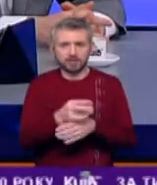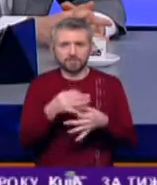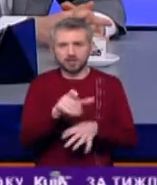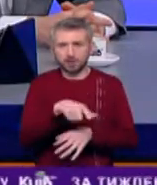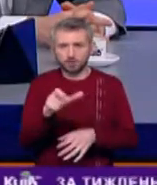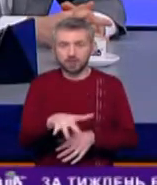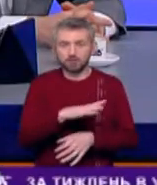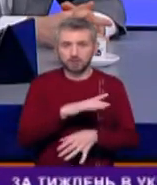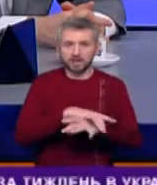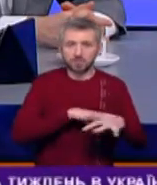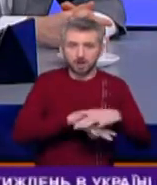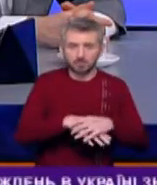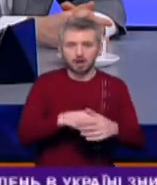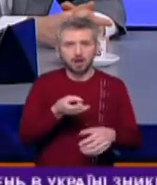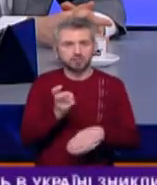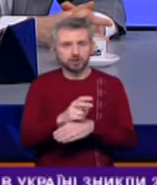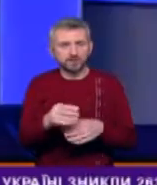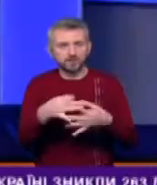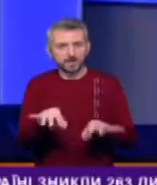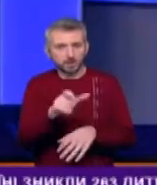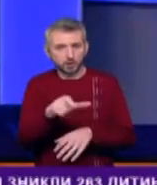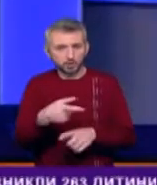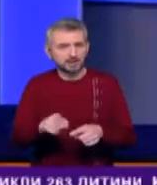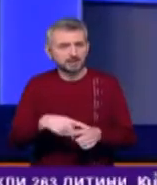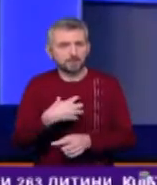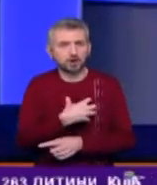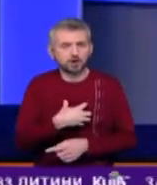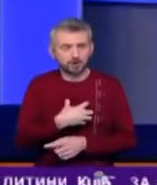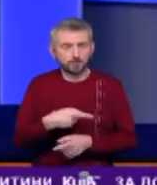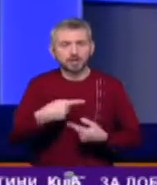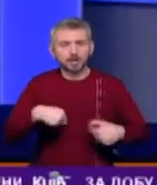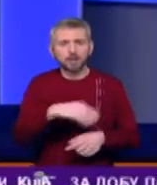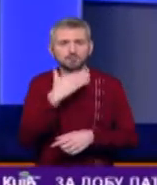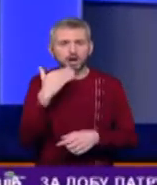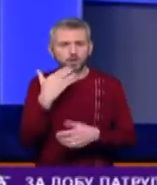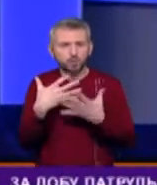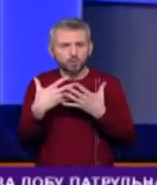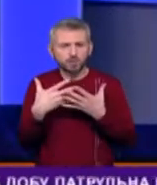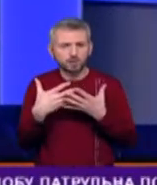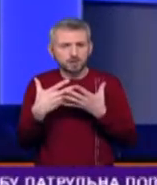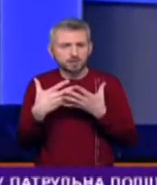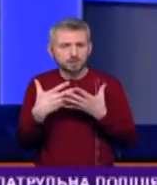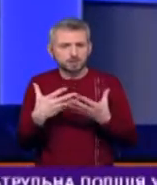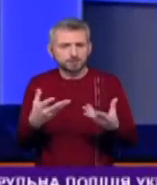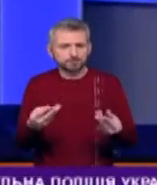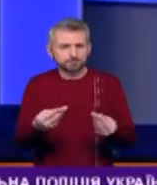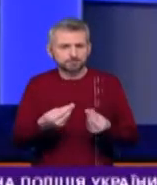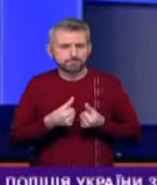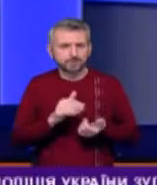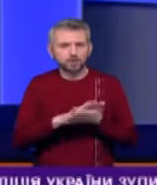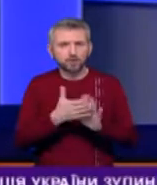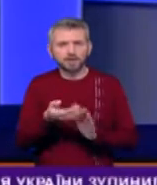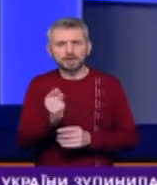рабами, прийшли вільні люди. Це насправді дуже важливо. І на нас, на багатьох, давить ситуація із тим,